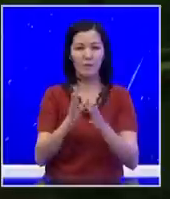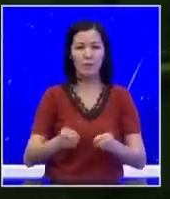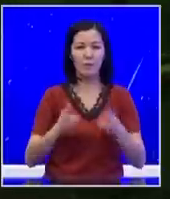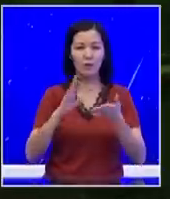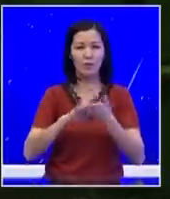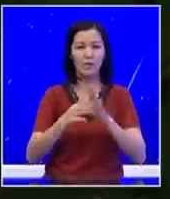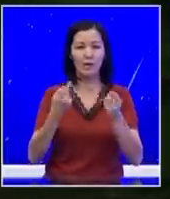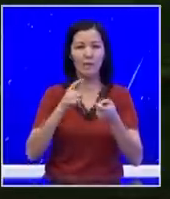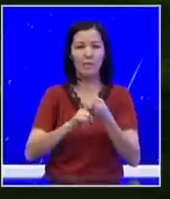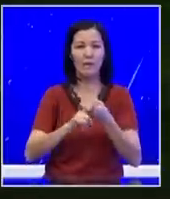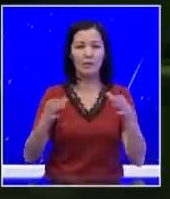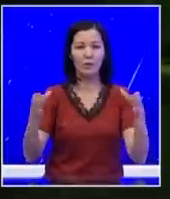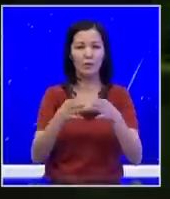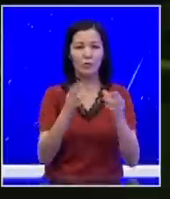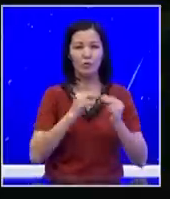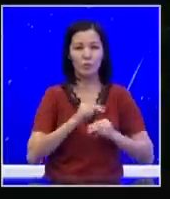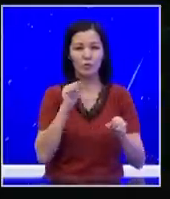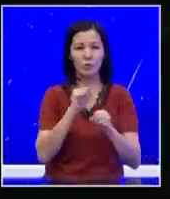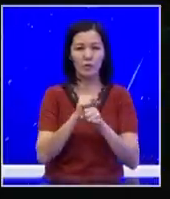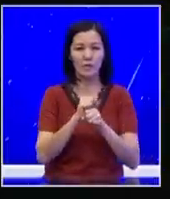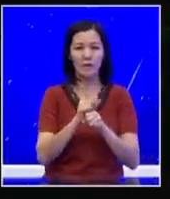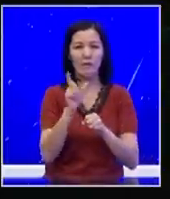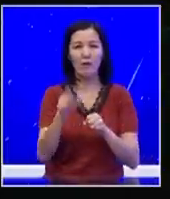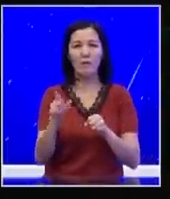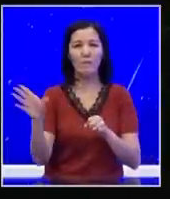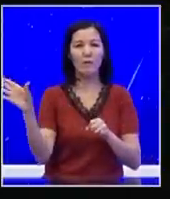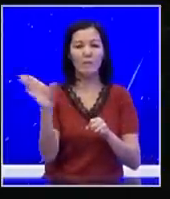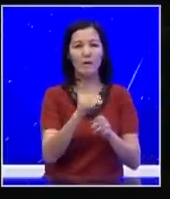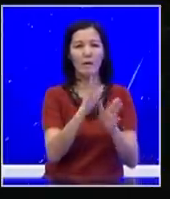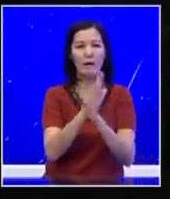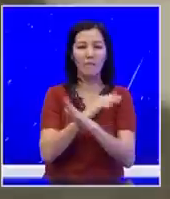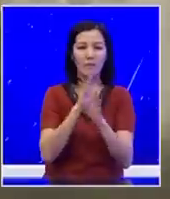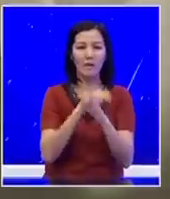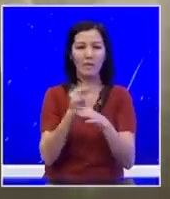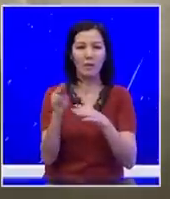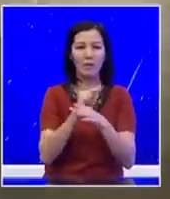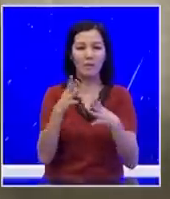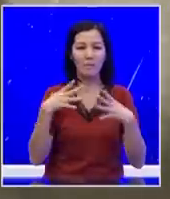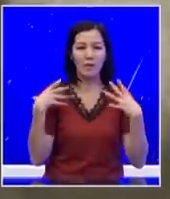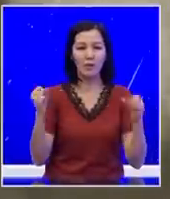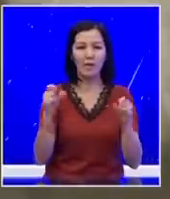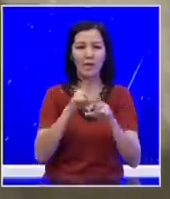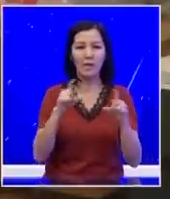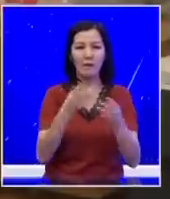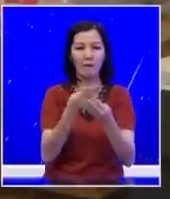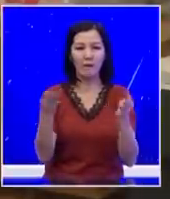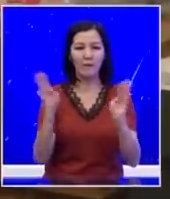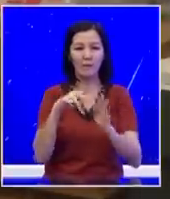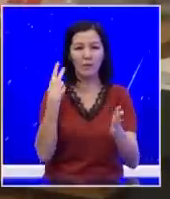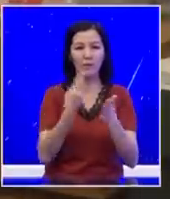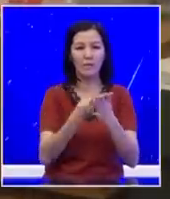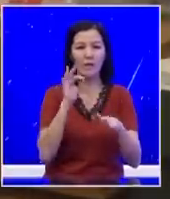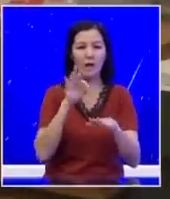жағдайға байланысты аталған ұйым жұмысын тоқтатқан. Жолаушылардың барлығы Қапшағайдағы шипажайлардың біріне карантинге жатқызылып,